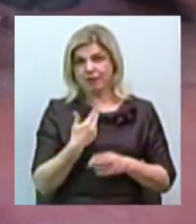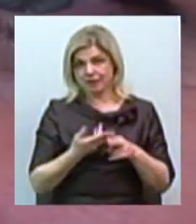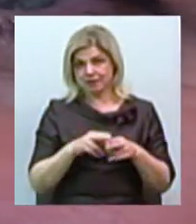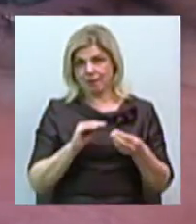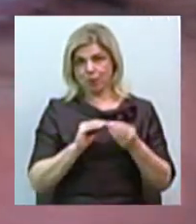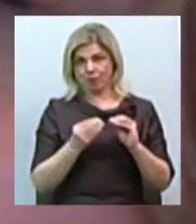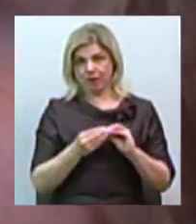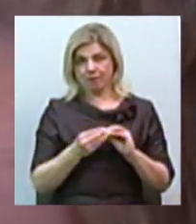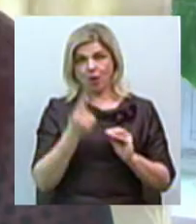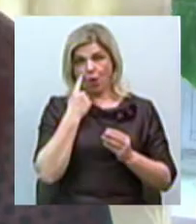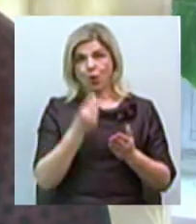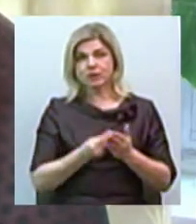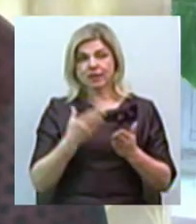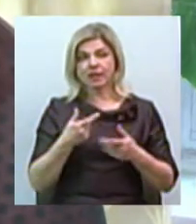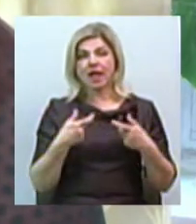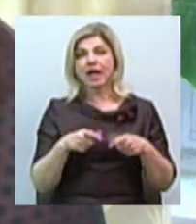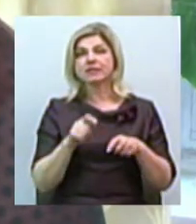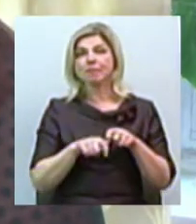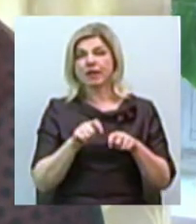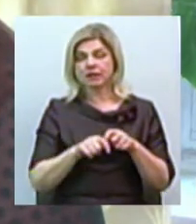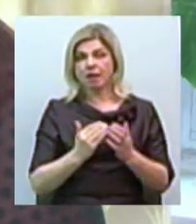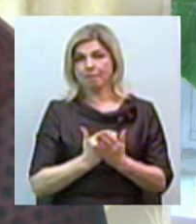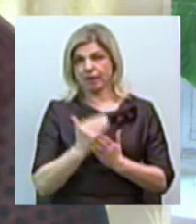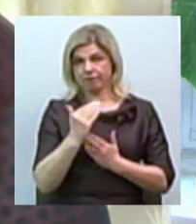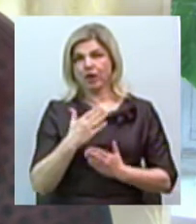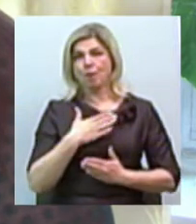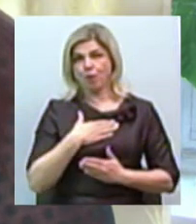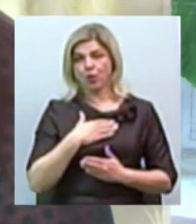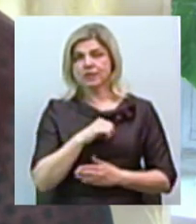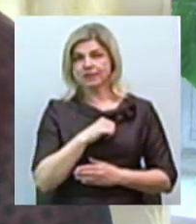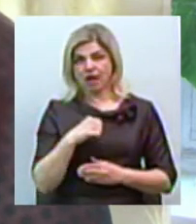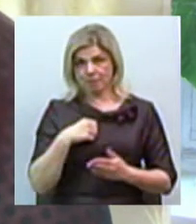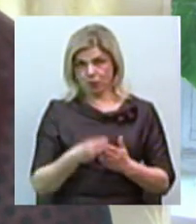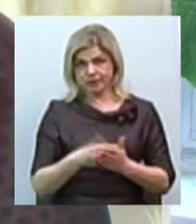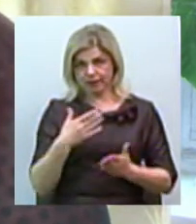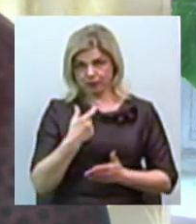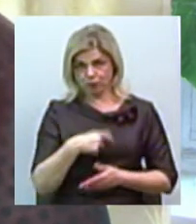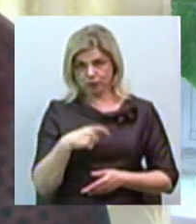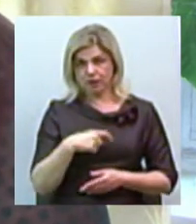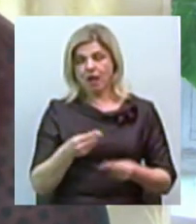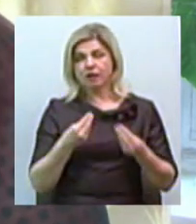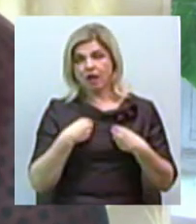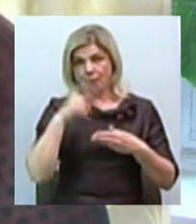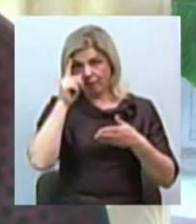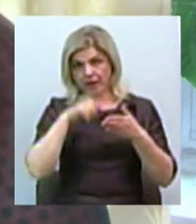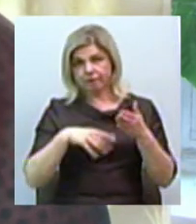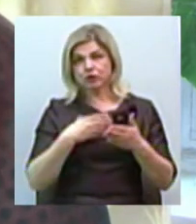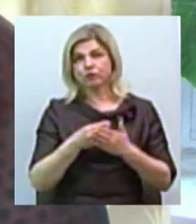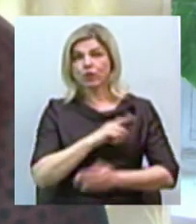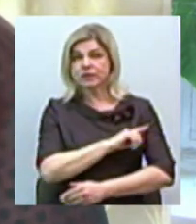Тож оцінка експертів мені підвищила мою самооцінку, дала впевненість в своїх силах і